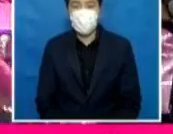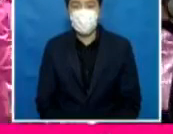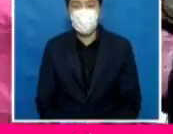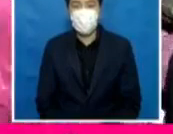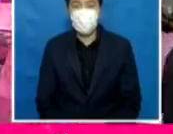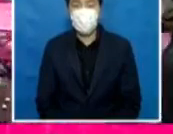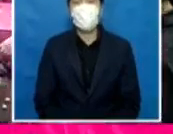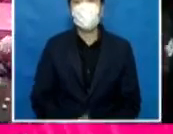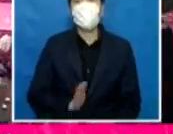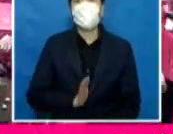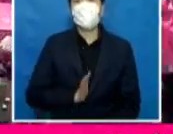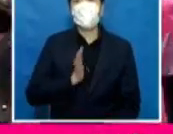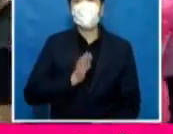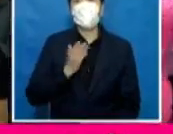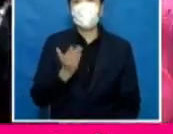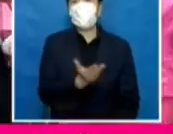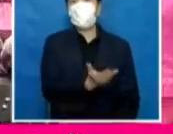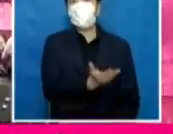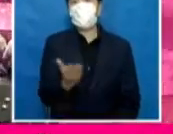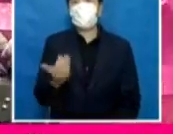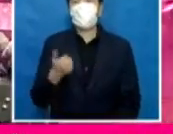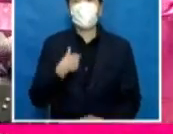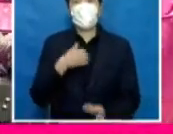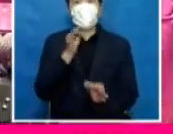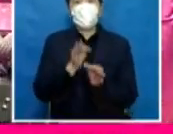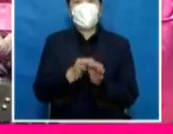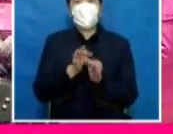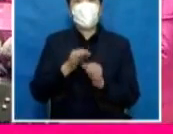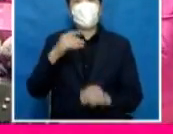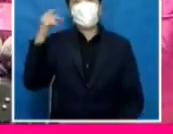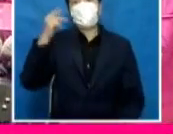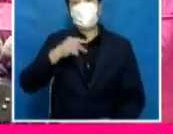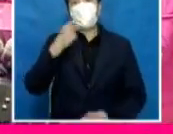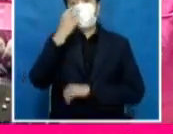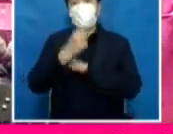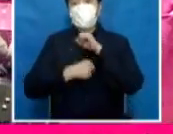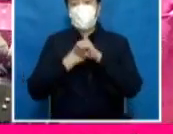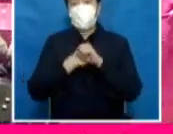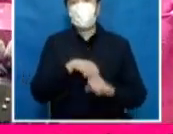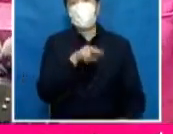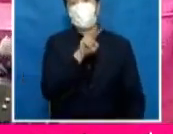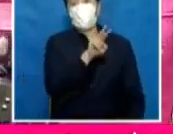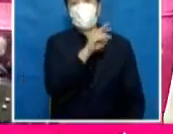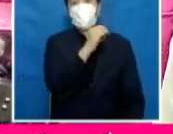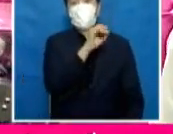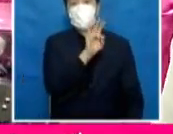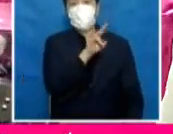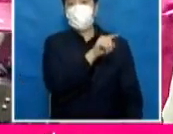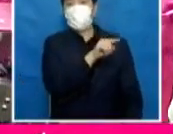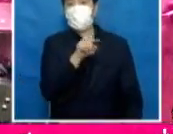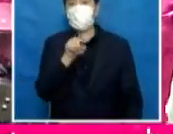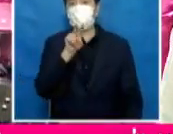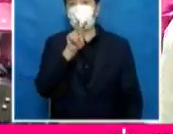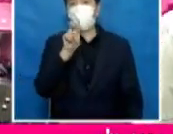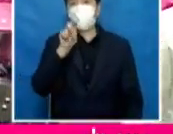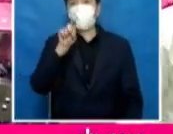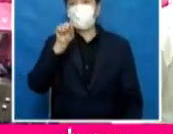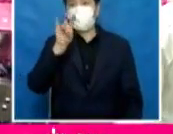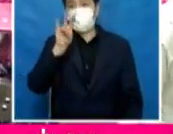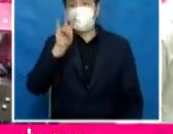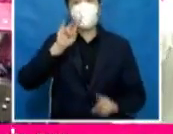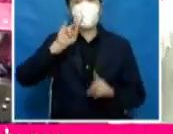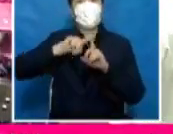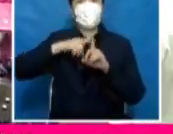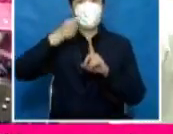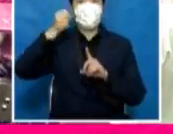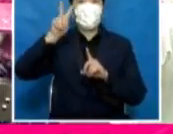ท่านผู้มีเกียรติครับการออกรางวัลสลากออมสินพิเศษ2ปีงวดที่207ถึงงวดที่227ประจำวัน